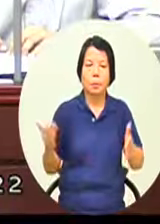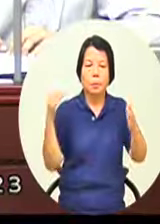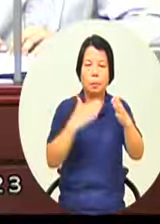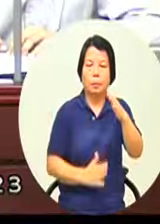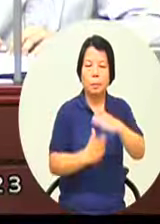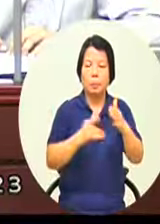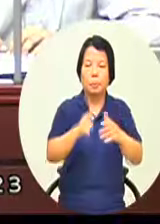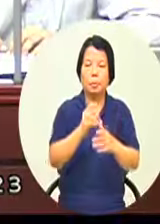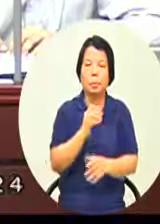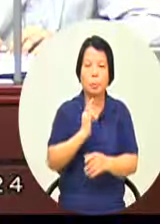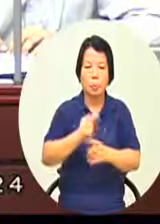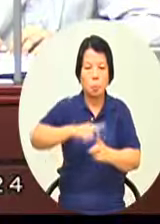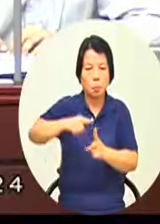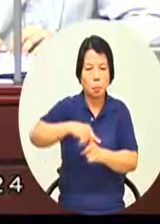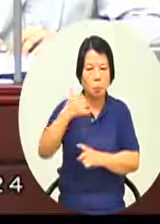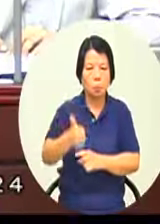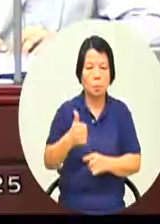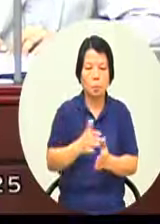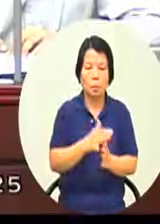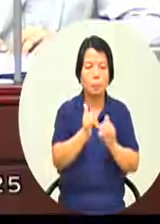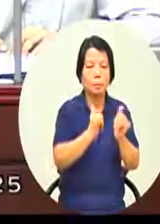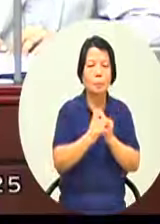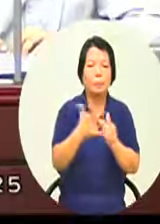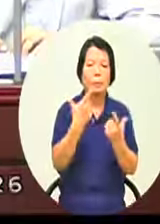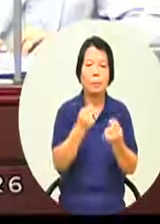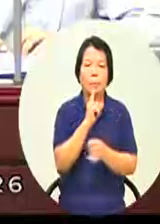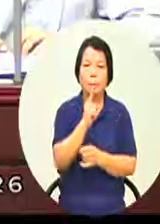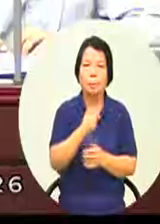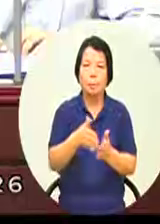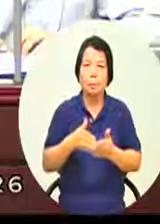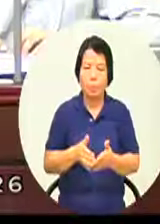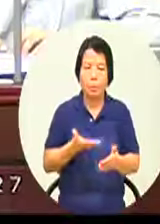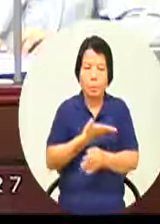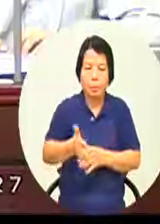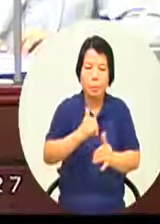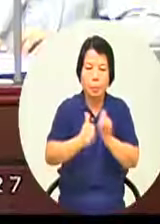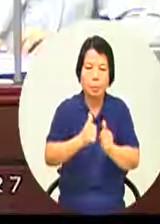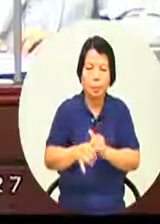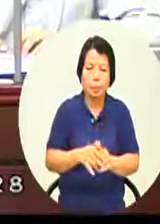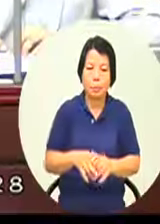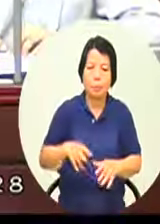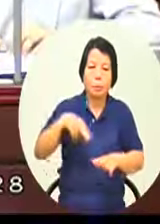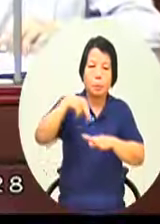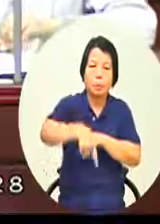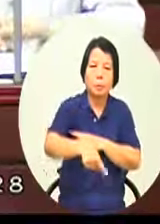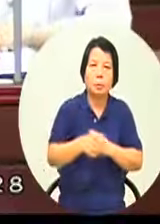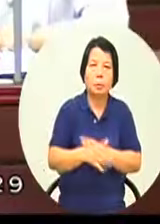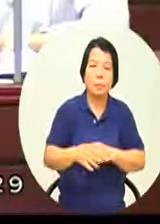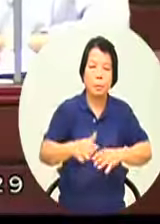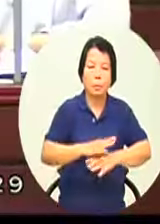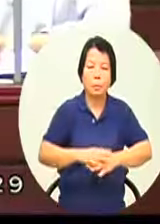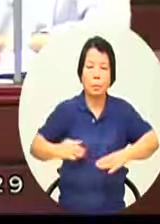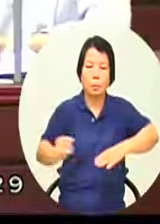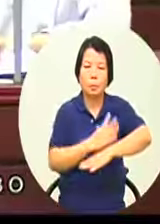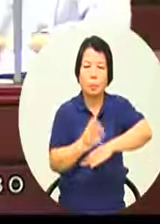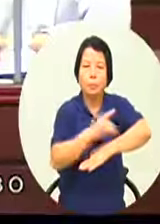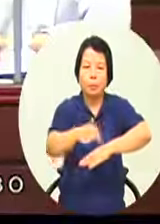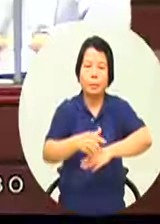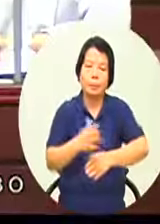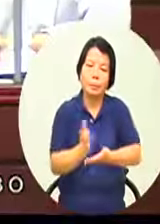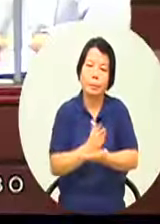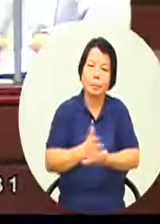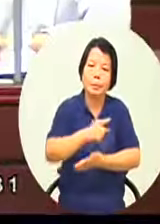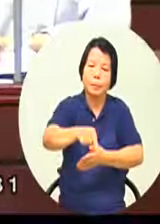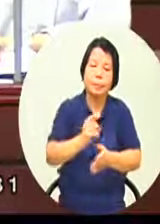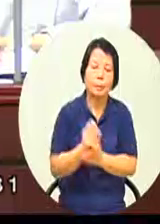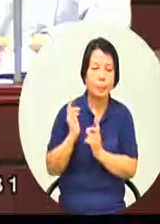蛮不错的程度，但是还是有民众反映就是要让民众下去我们的这个高滩地上面能够去散步慢